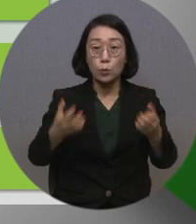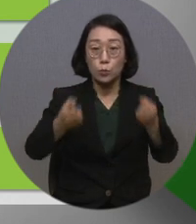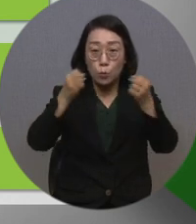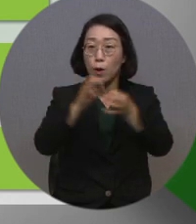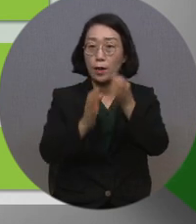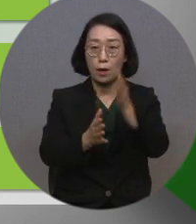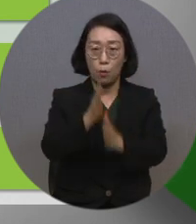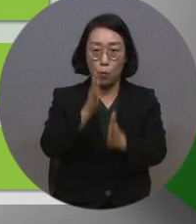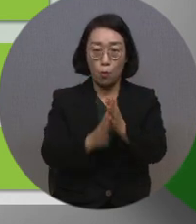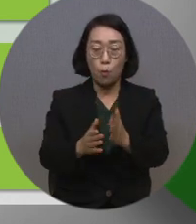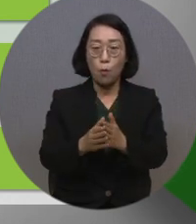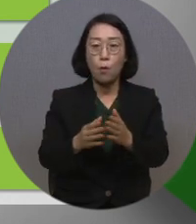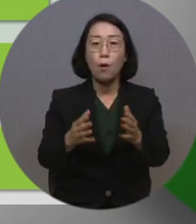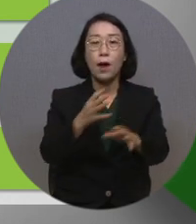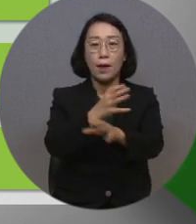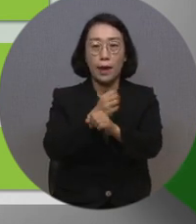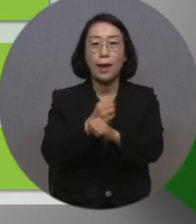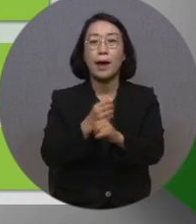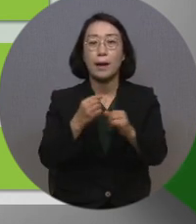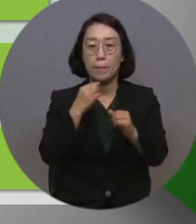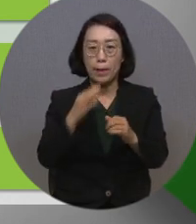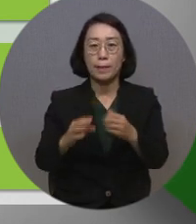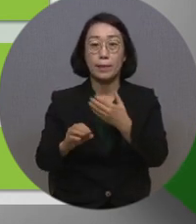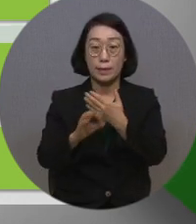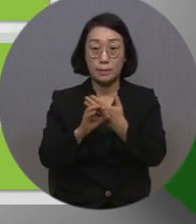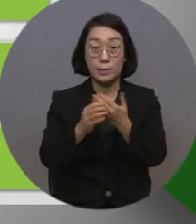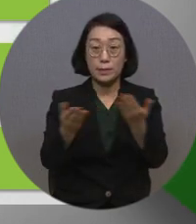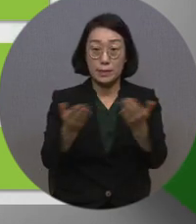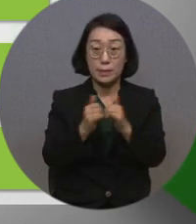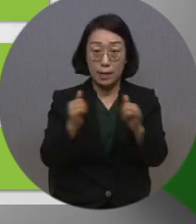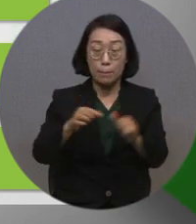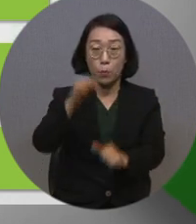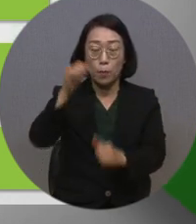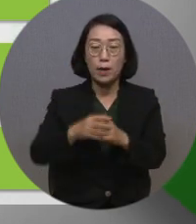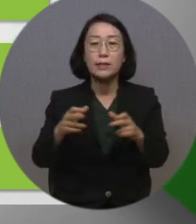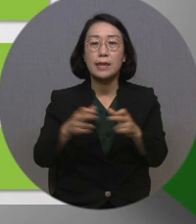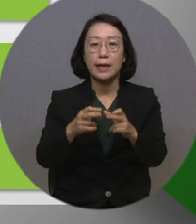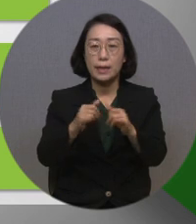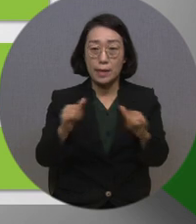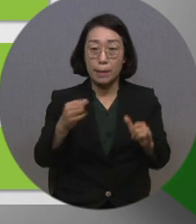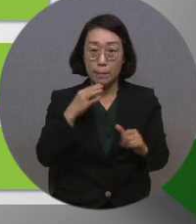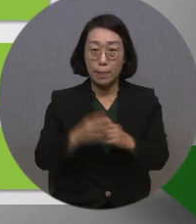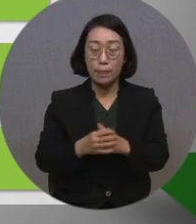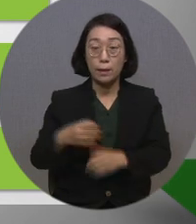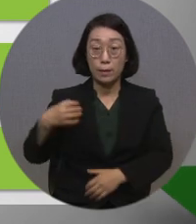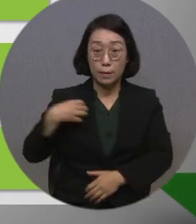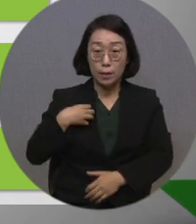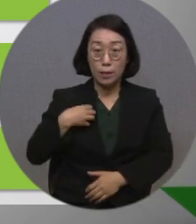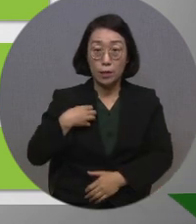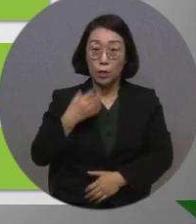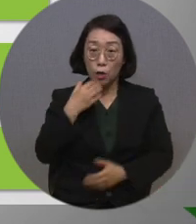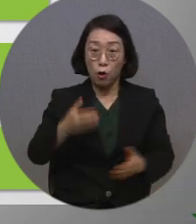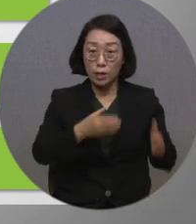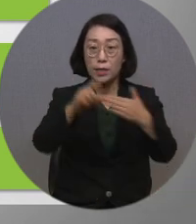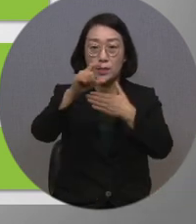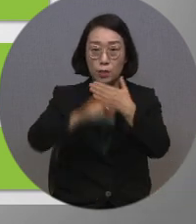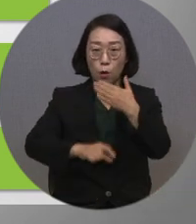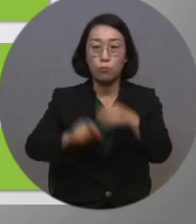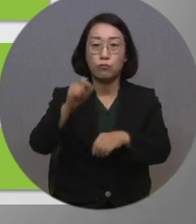무관하며 계약직을 모집합니다. 장애인만 채용하며 담당 지사는 경기